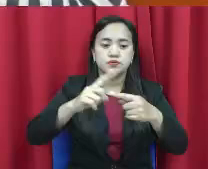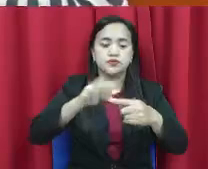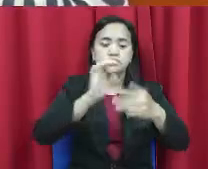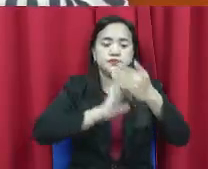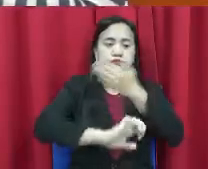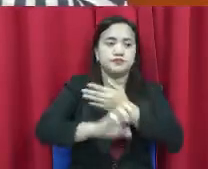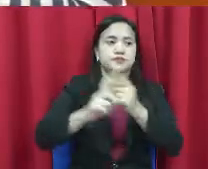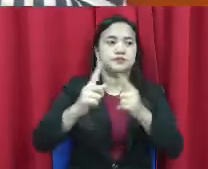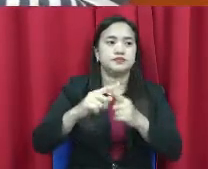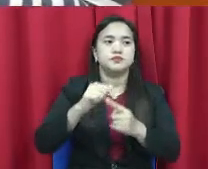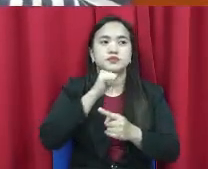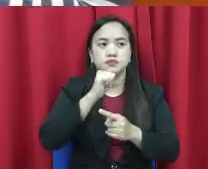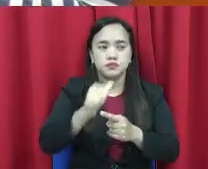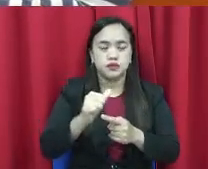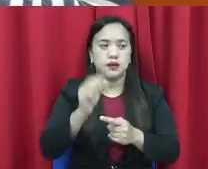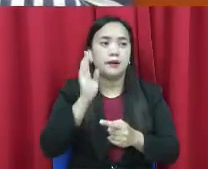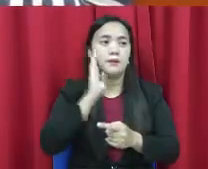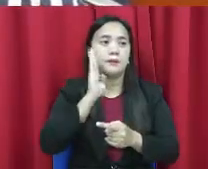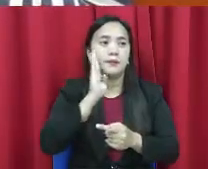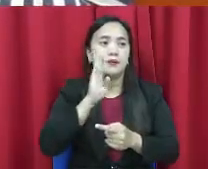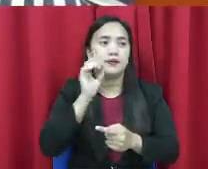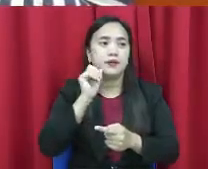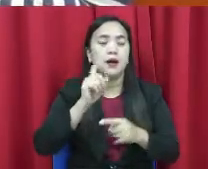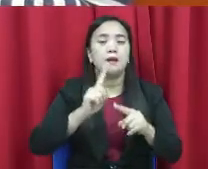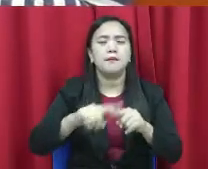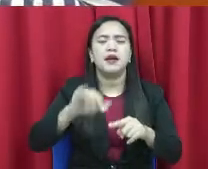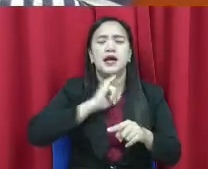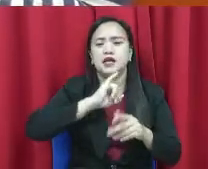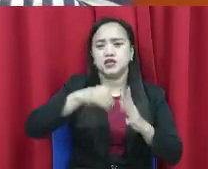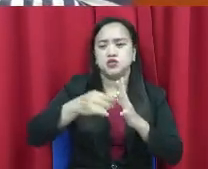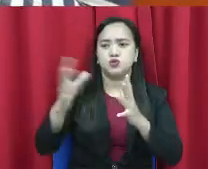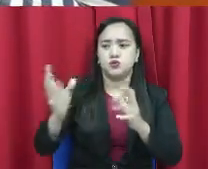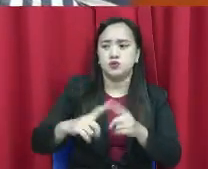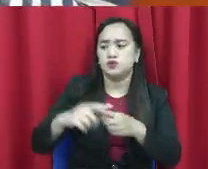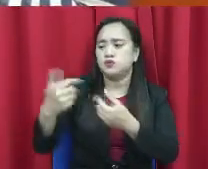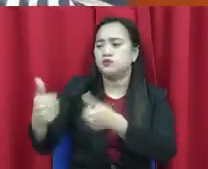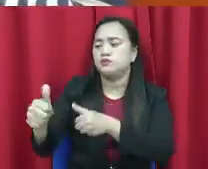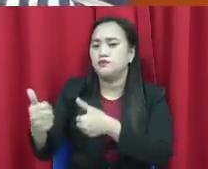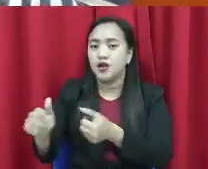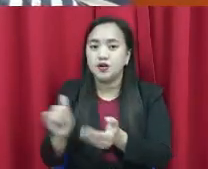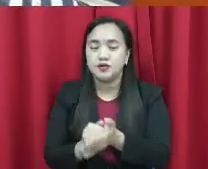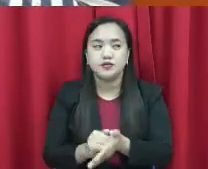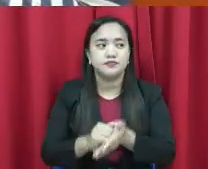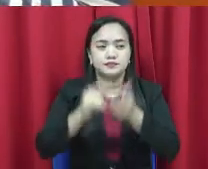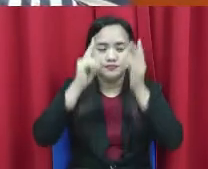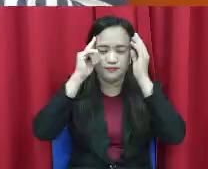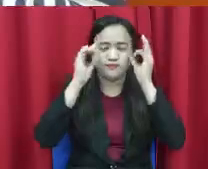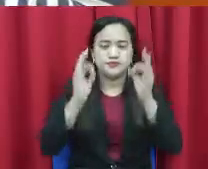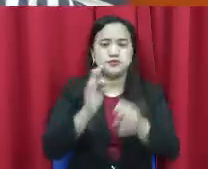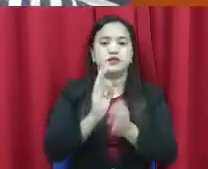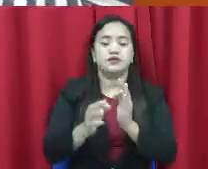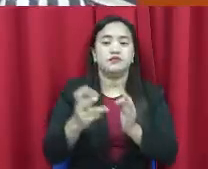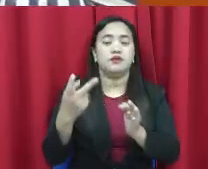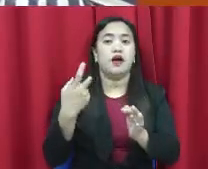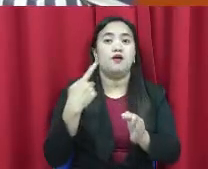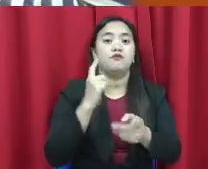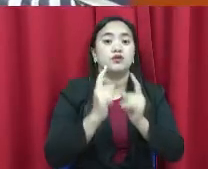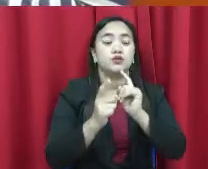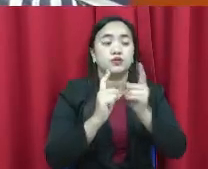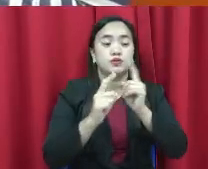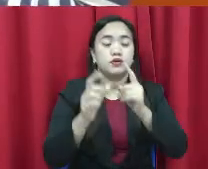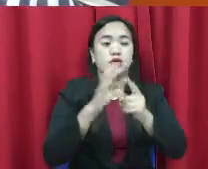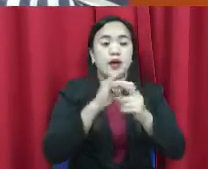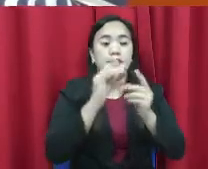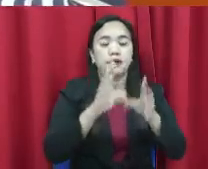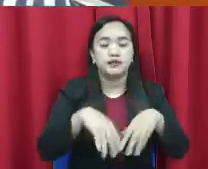ko hindi man kami magkapatid pero gagayahin ko yan sa ko gagayahin ko yan na kapag kinausap ko at pag